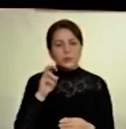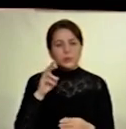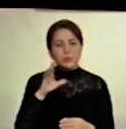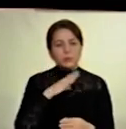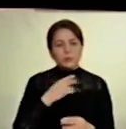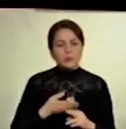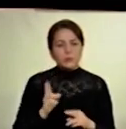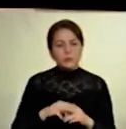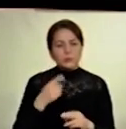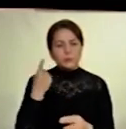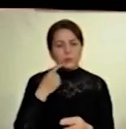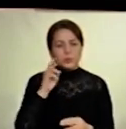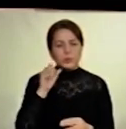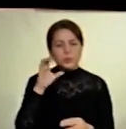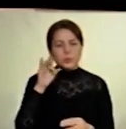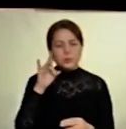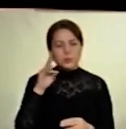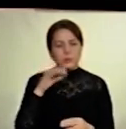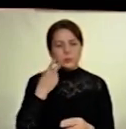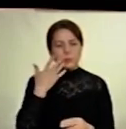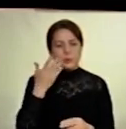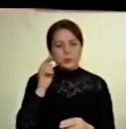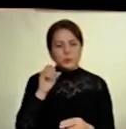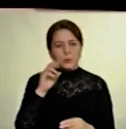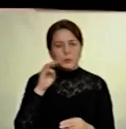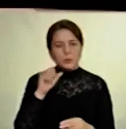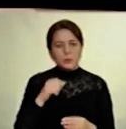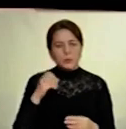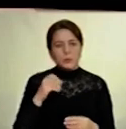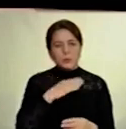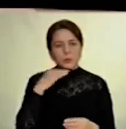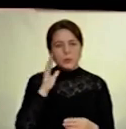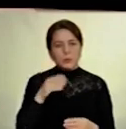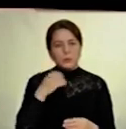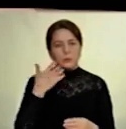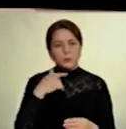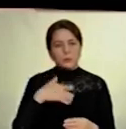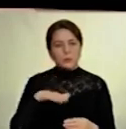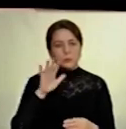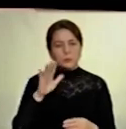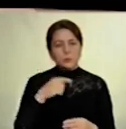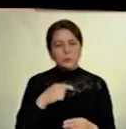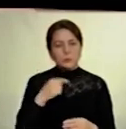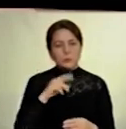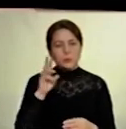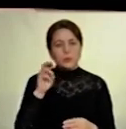marta orttiramiz. Bu yerda 55 minus